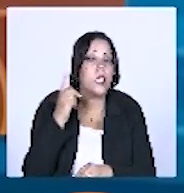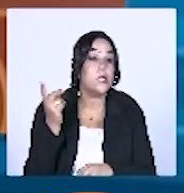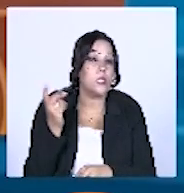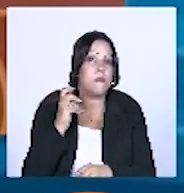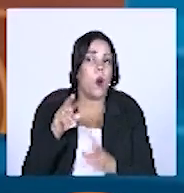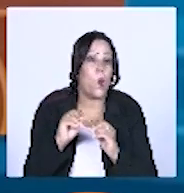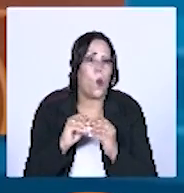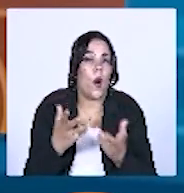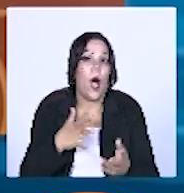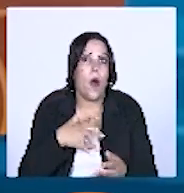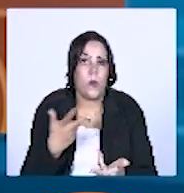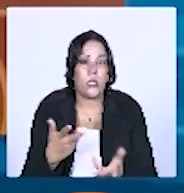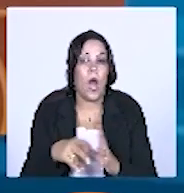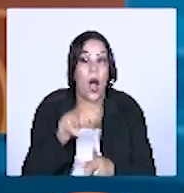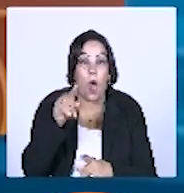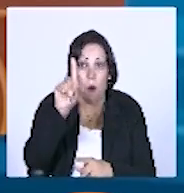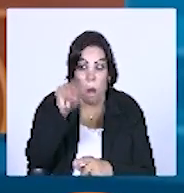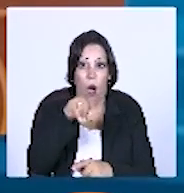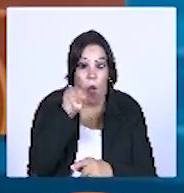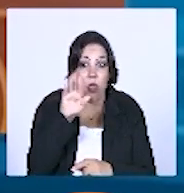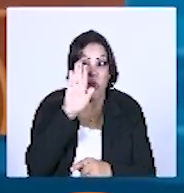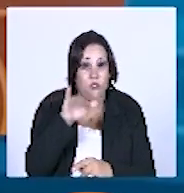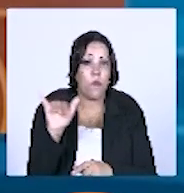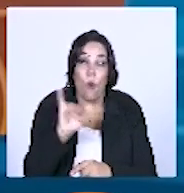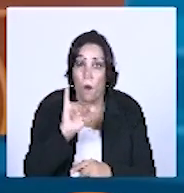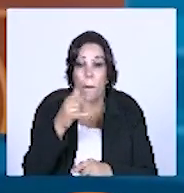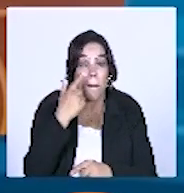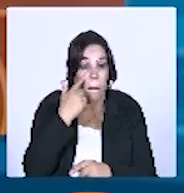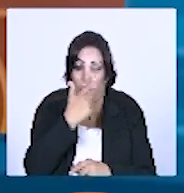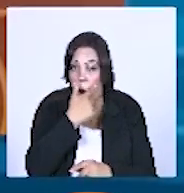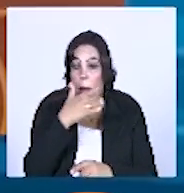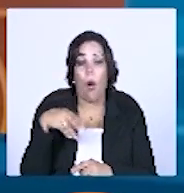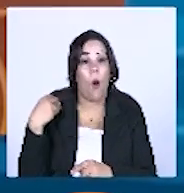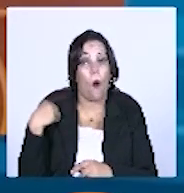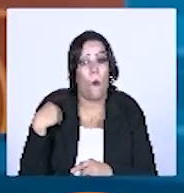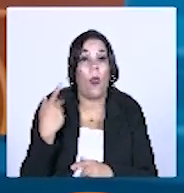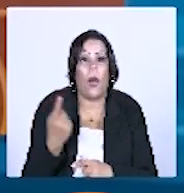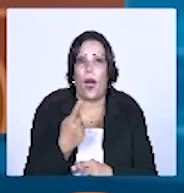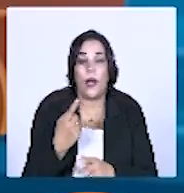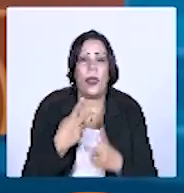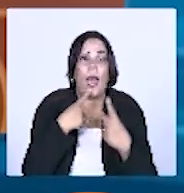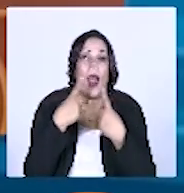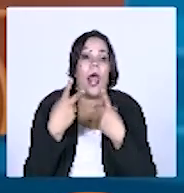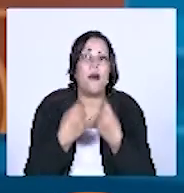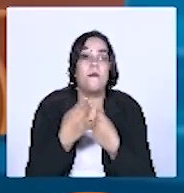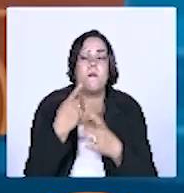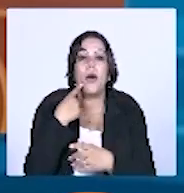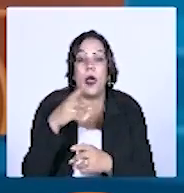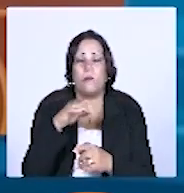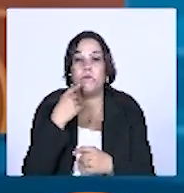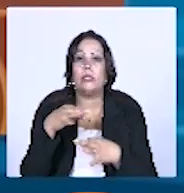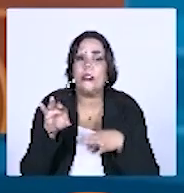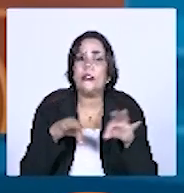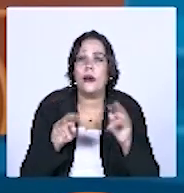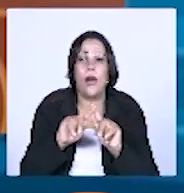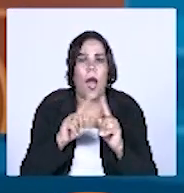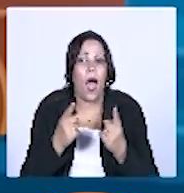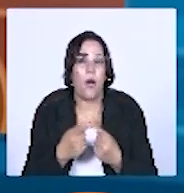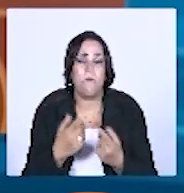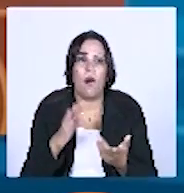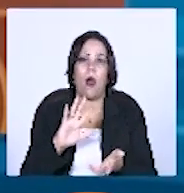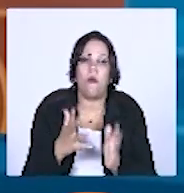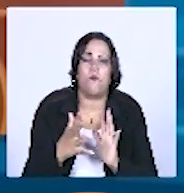نظرهم حتى ولو كانت هذه الاراء لا توافق السياسات العامه او لا